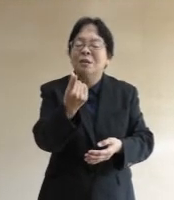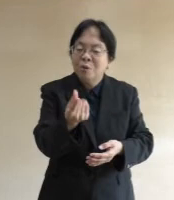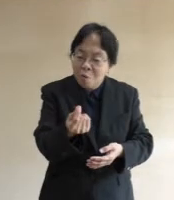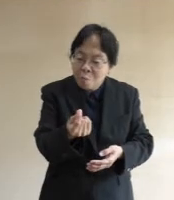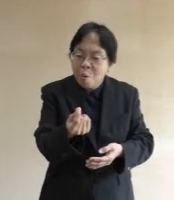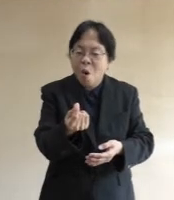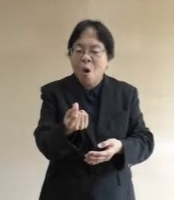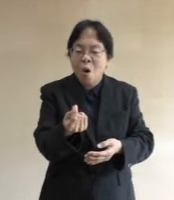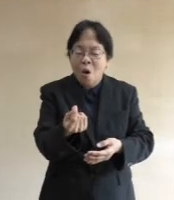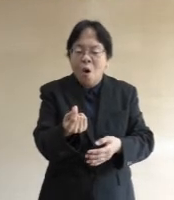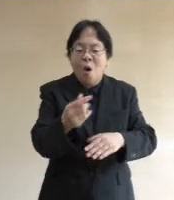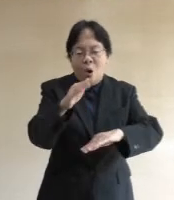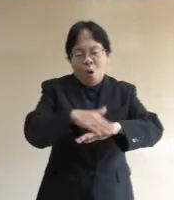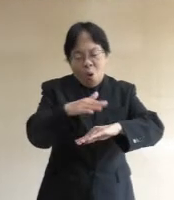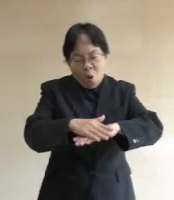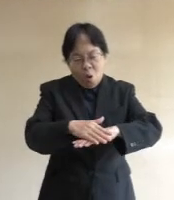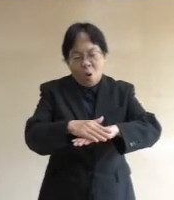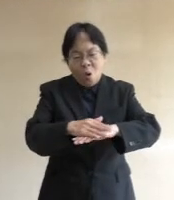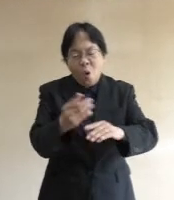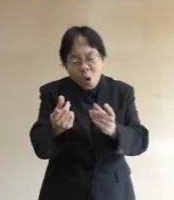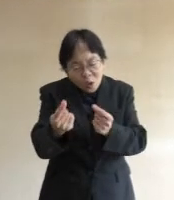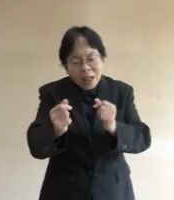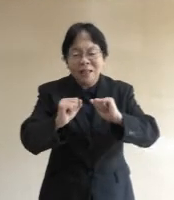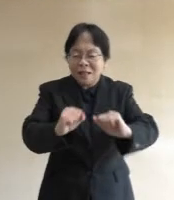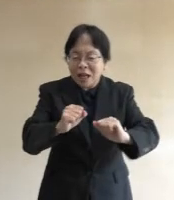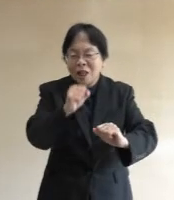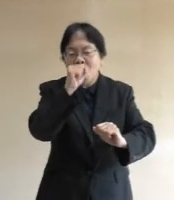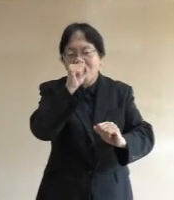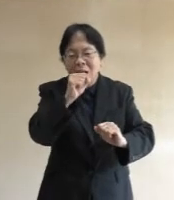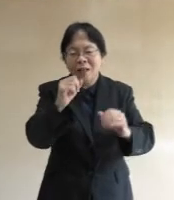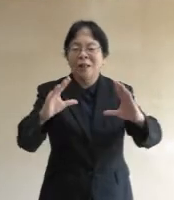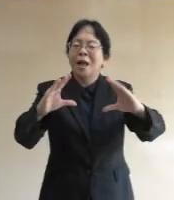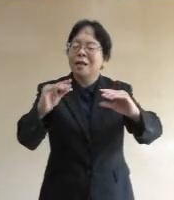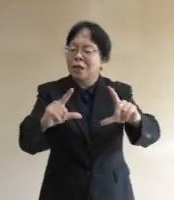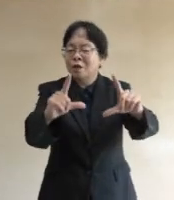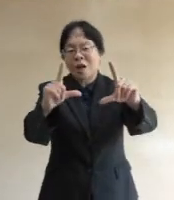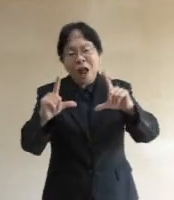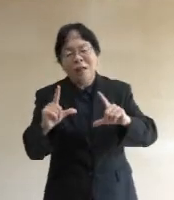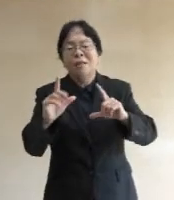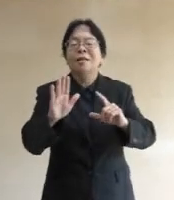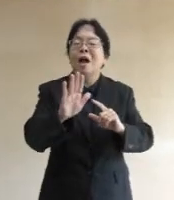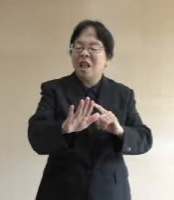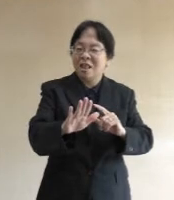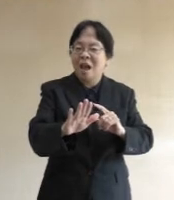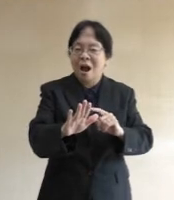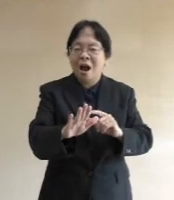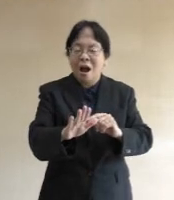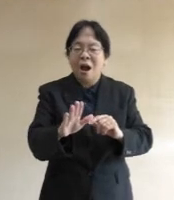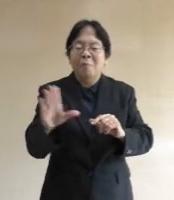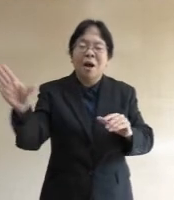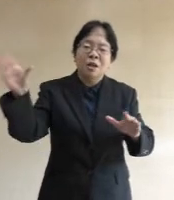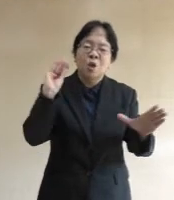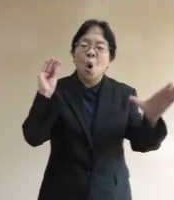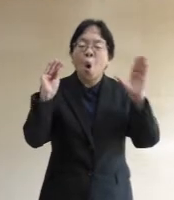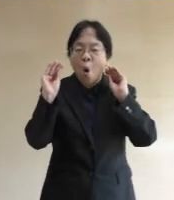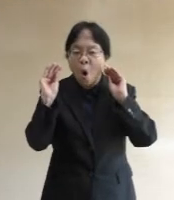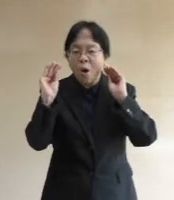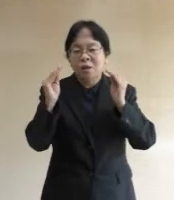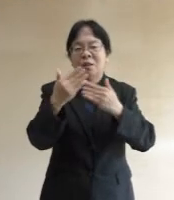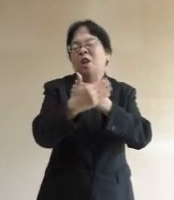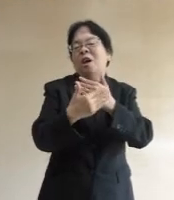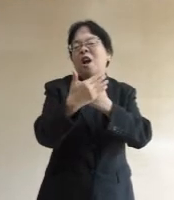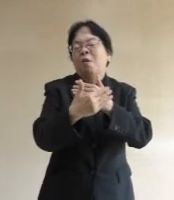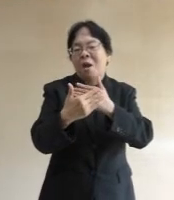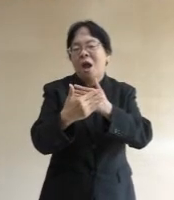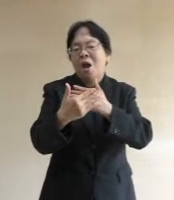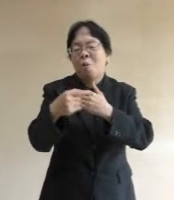分もそうやってやらなきゃいけないなって気づいてくださって、すごく優しくしてくださったんですが、やっぱりそういった情報